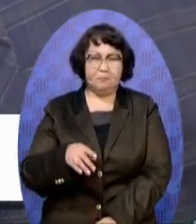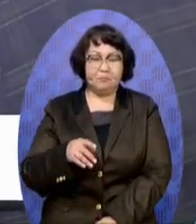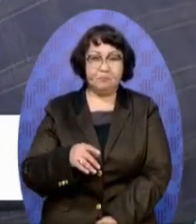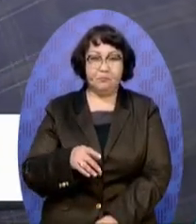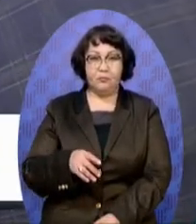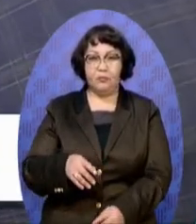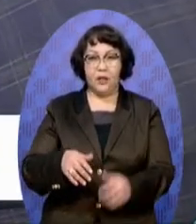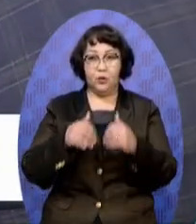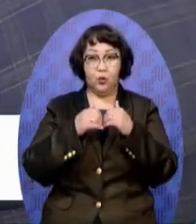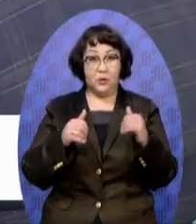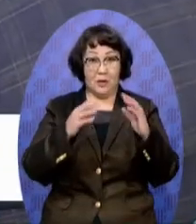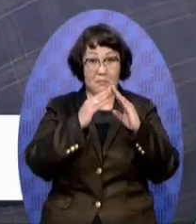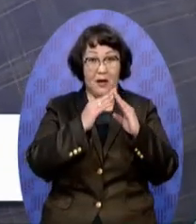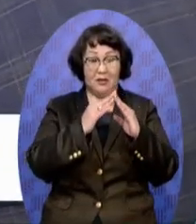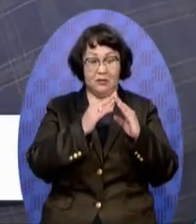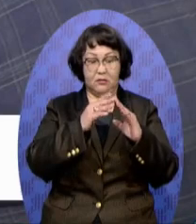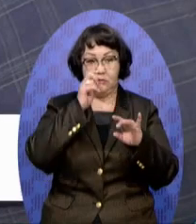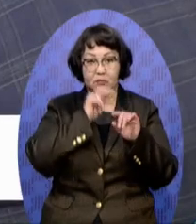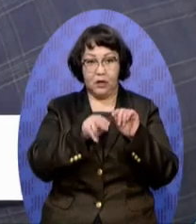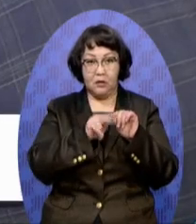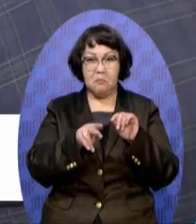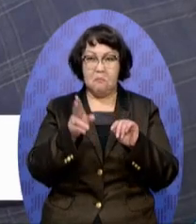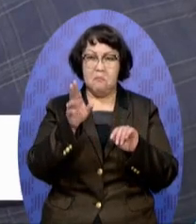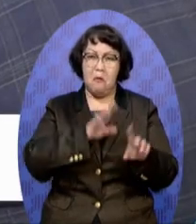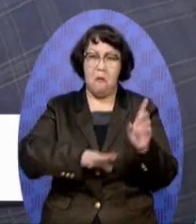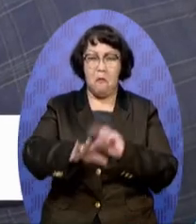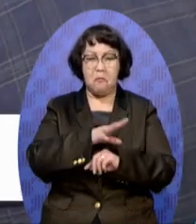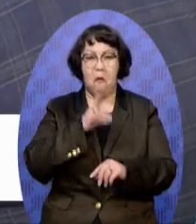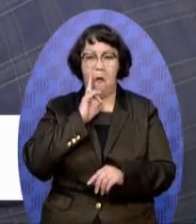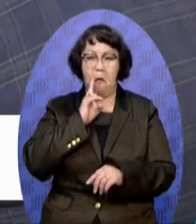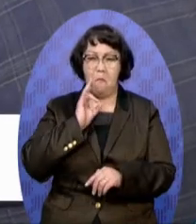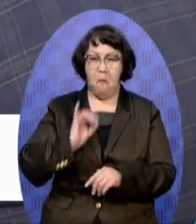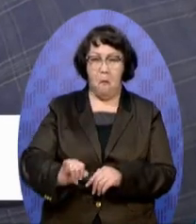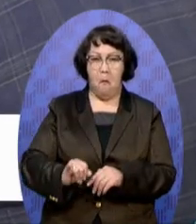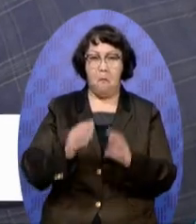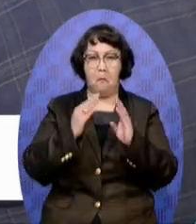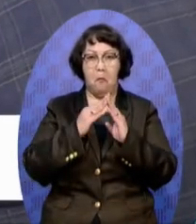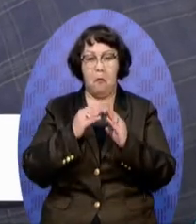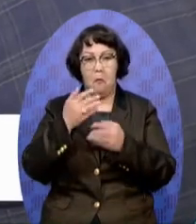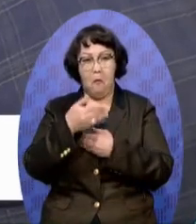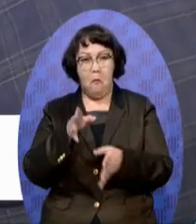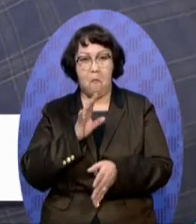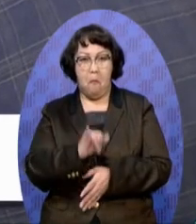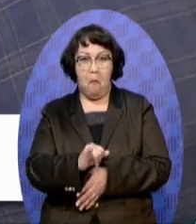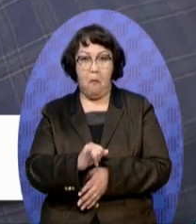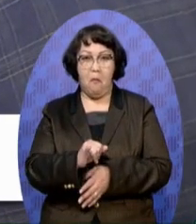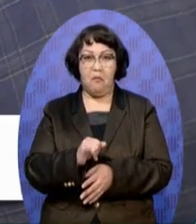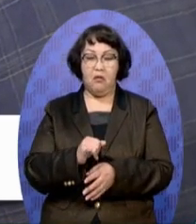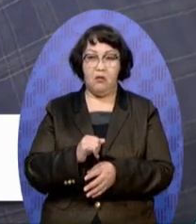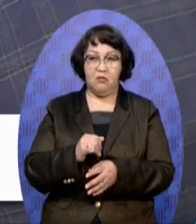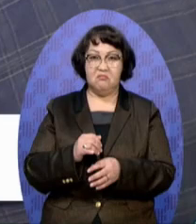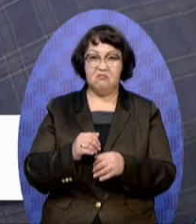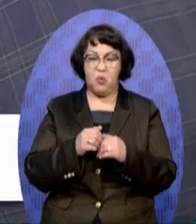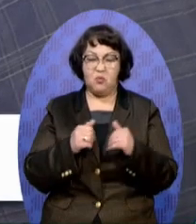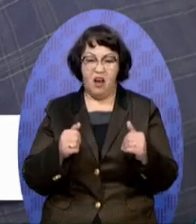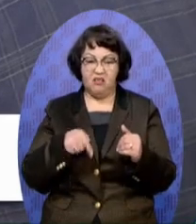Гадуураас тусгаарлах байрны нөхцөл байдал муу байна, таар байна, хоол ундан муу гэсэн ийм мэдээлэл яваад байгаа. Бодит мэдээллийг та хоёр манаас үзэгчд